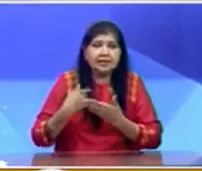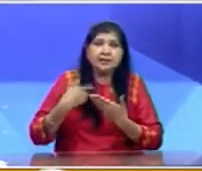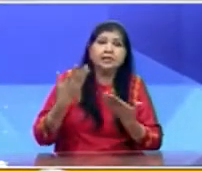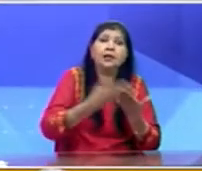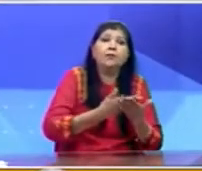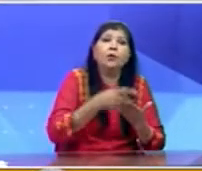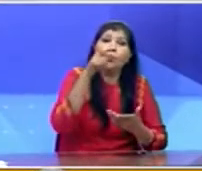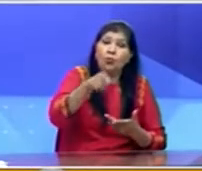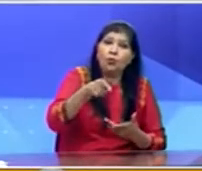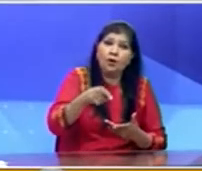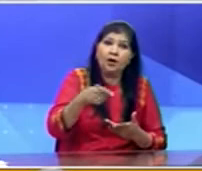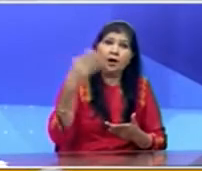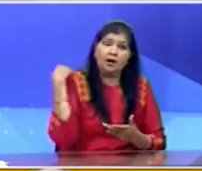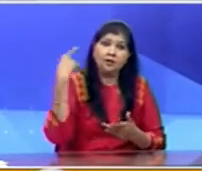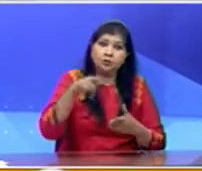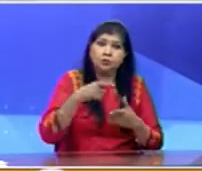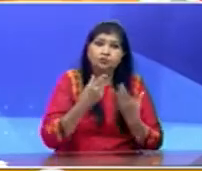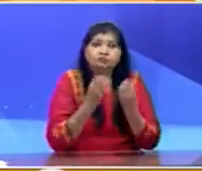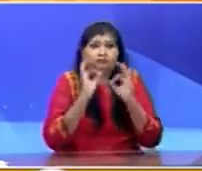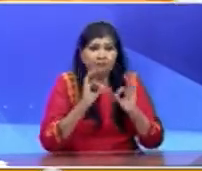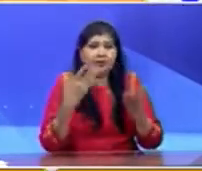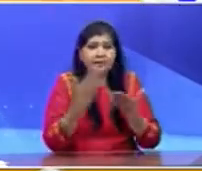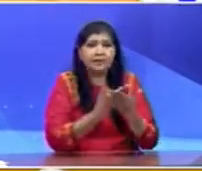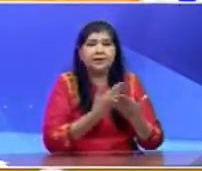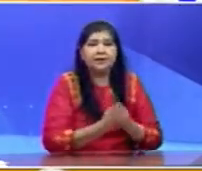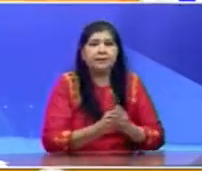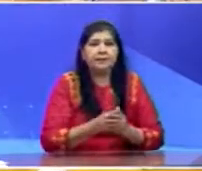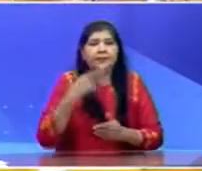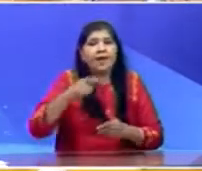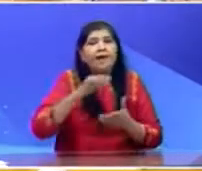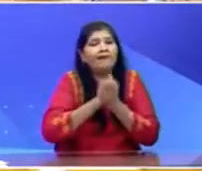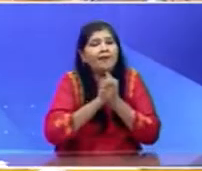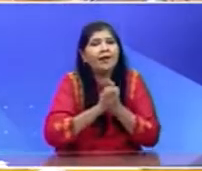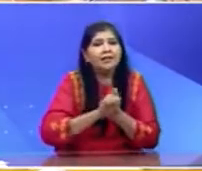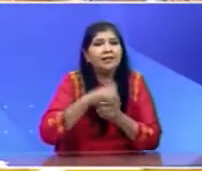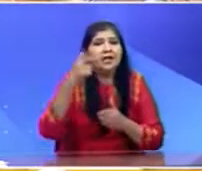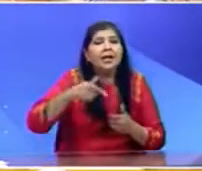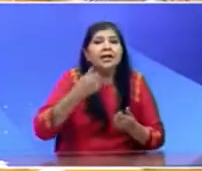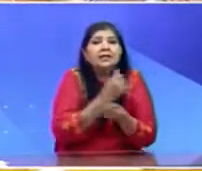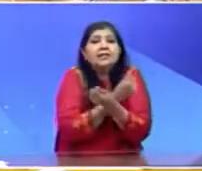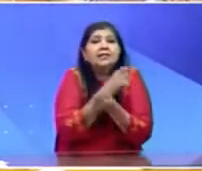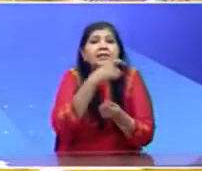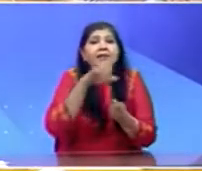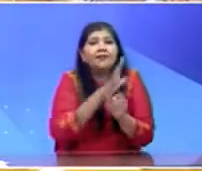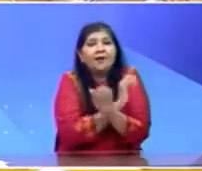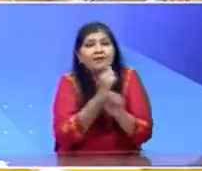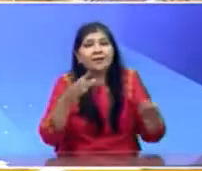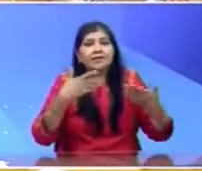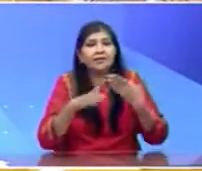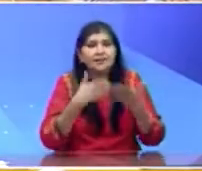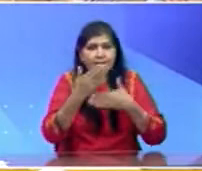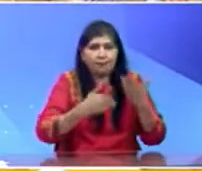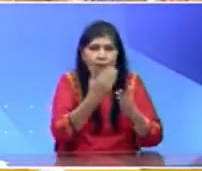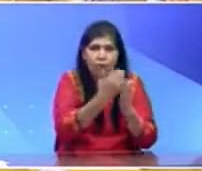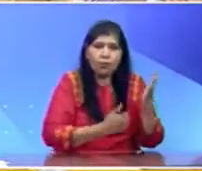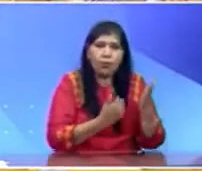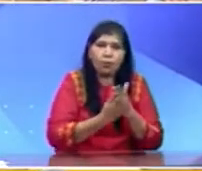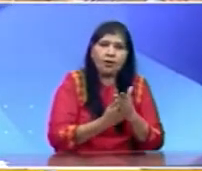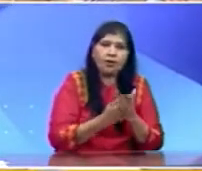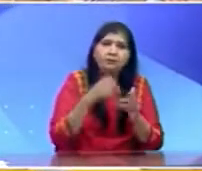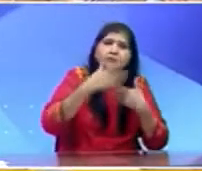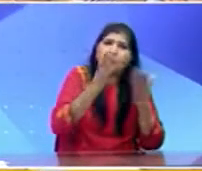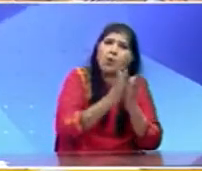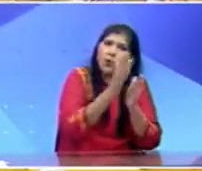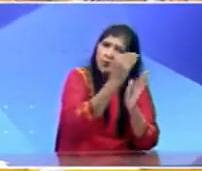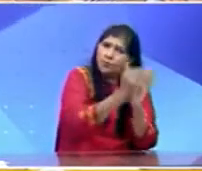बेहद महत्वपूर्ण रही है। साथियों, आजादी के अमृत महोत्सव में हो रहे इन सारे